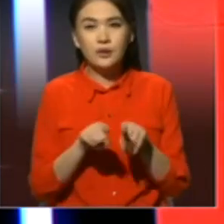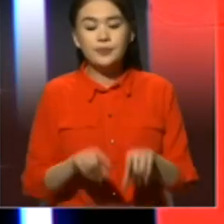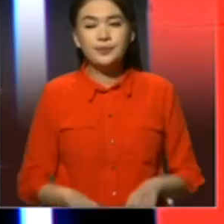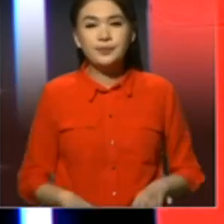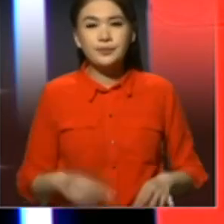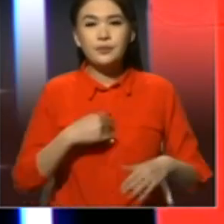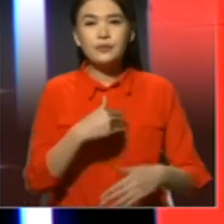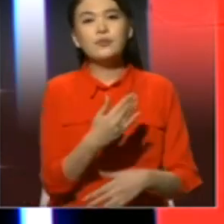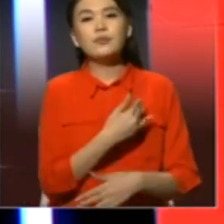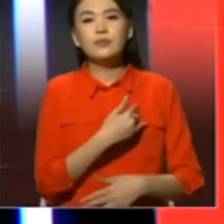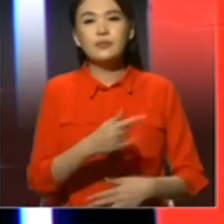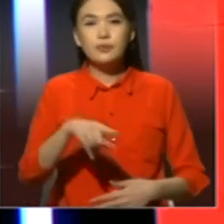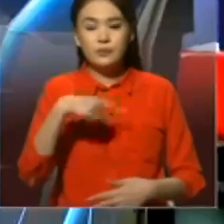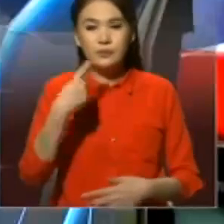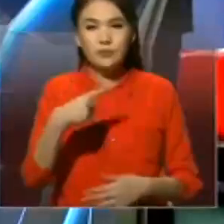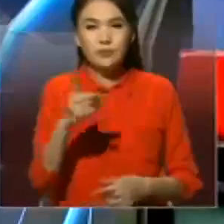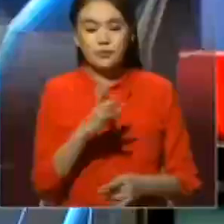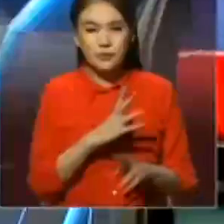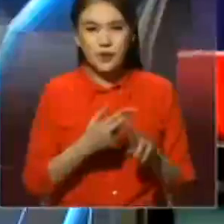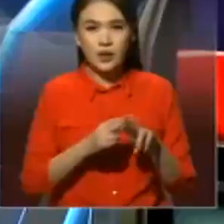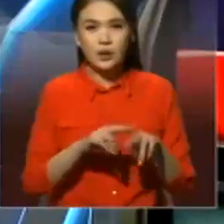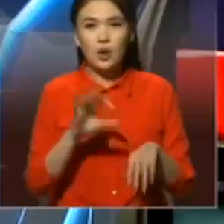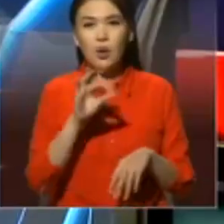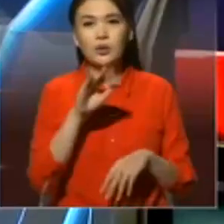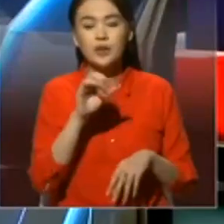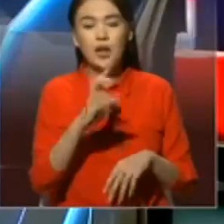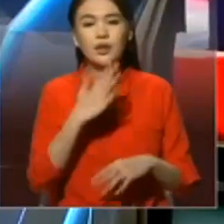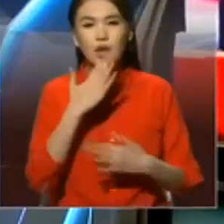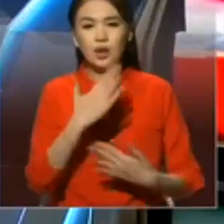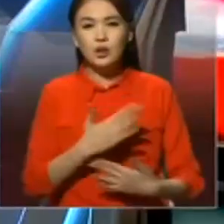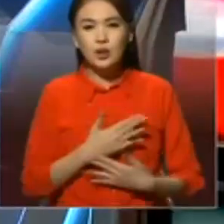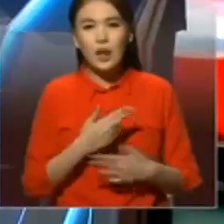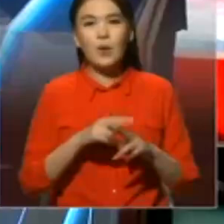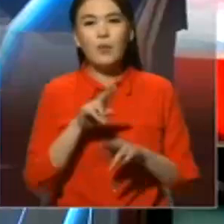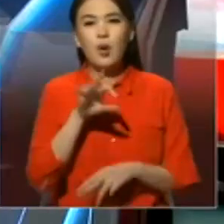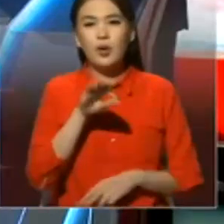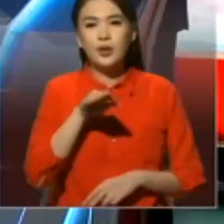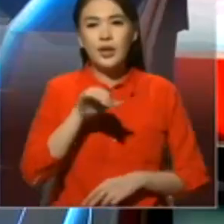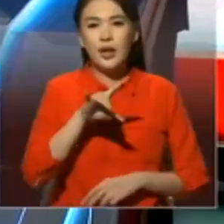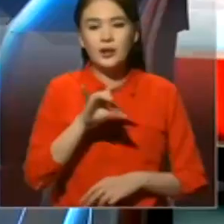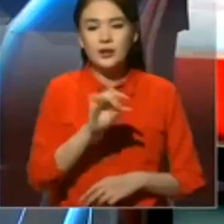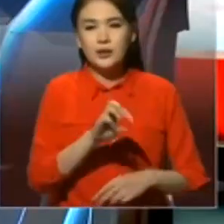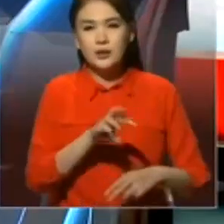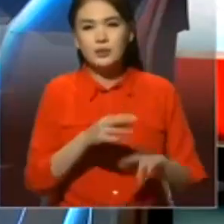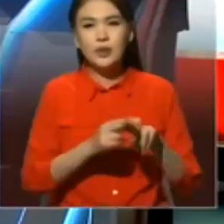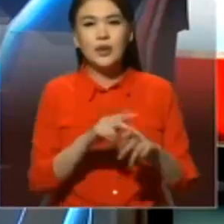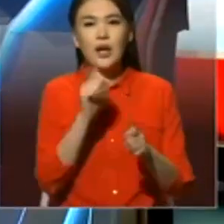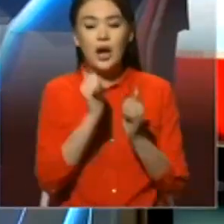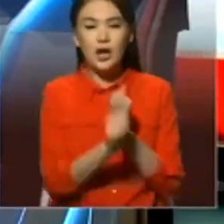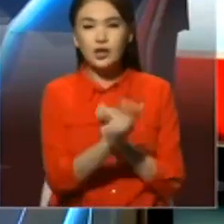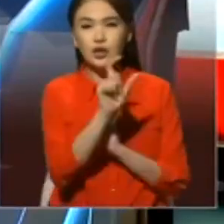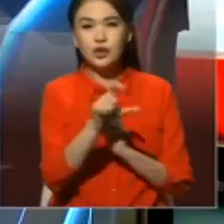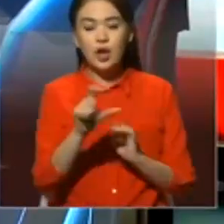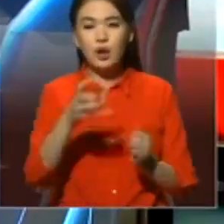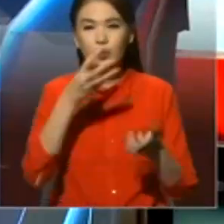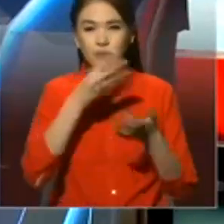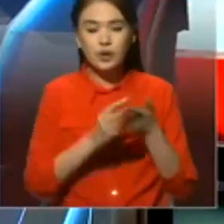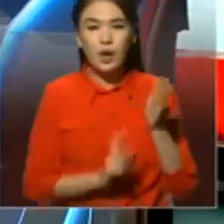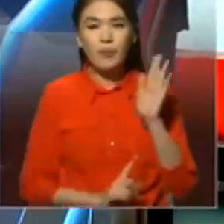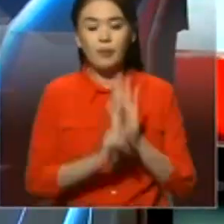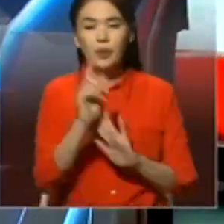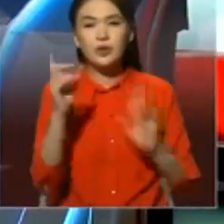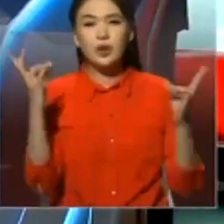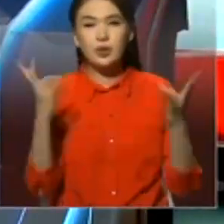мәселені айтқым келеді, Ерғана. Бұл енді отан сүйгіштік деген жаңағы патриотизм деген ол әркімнің өзінің отының басынан басталу